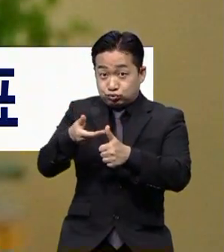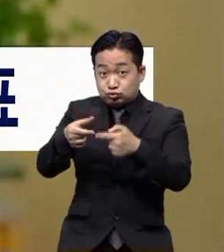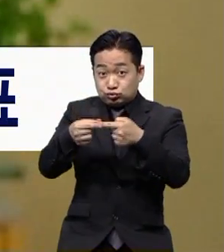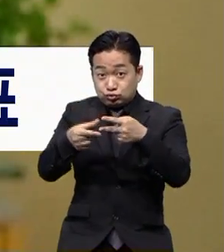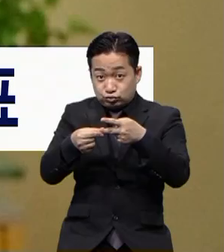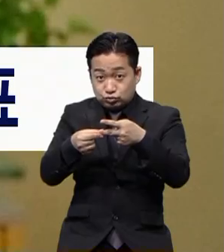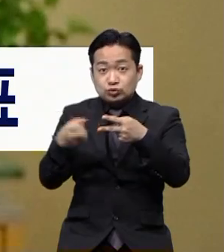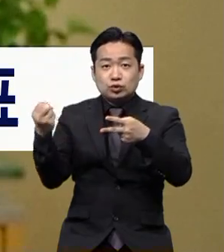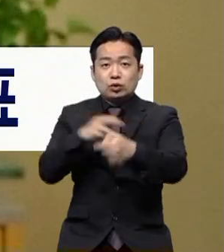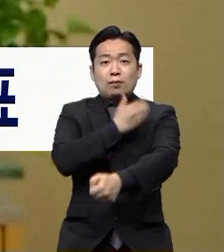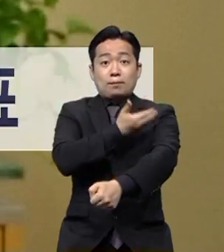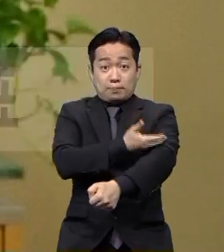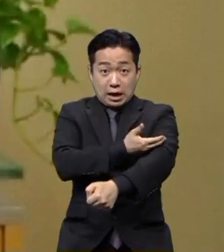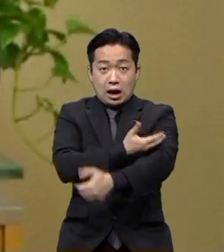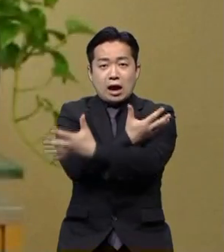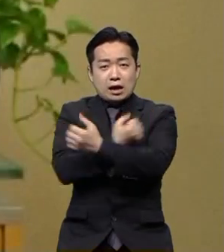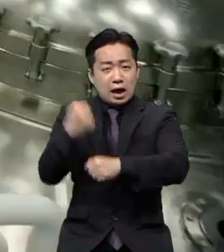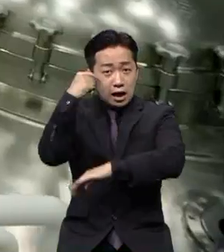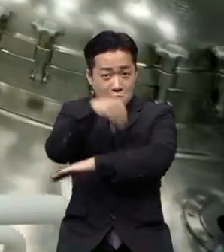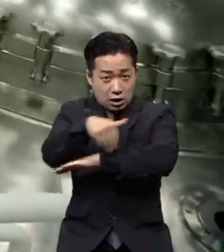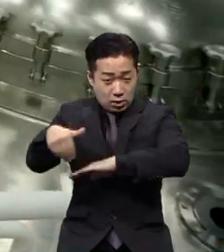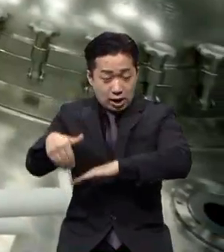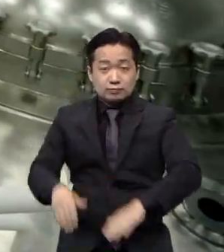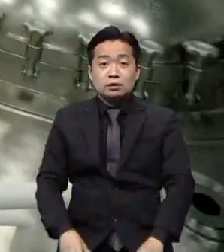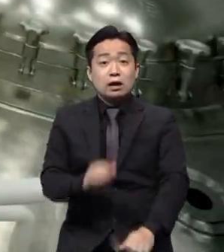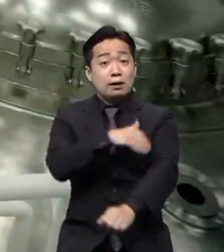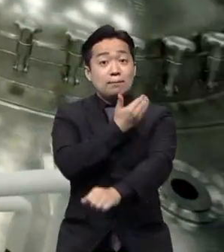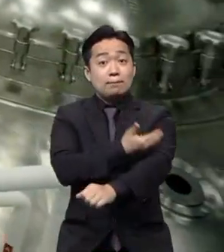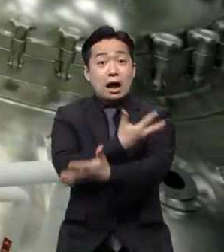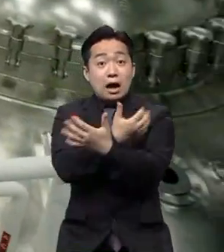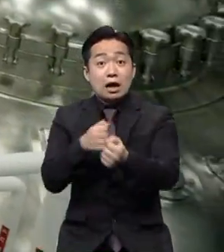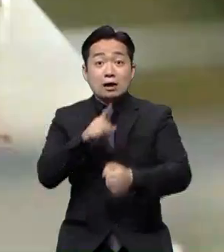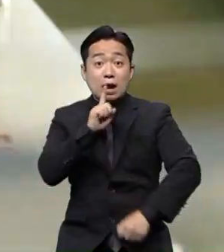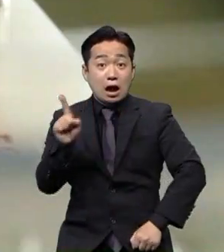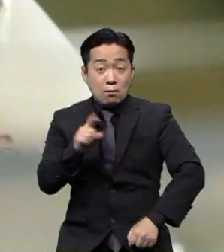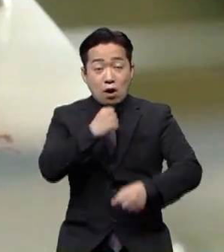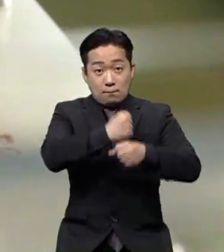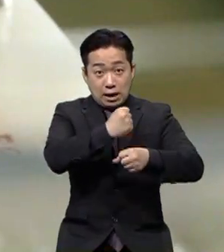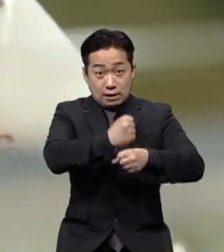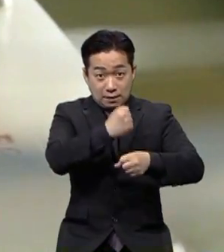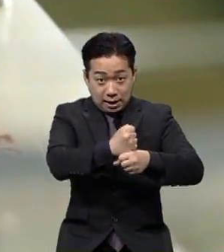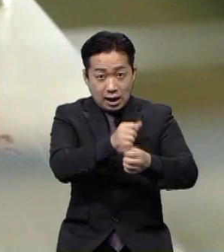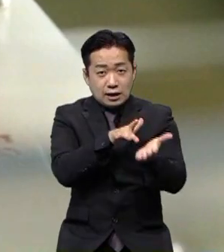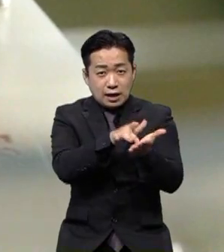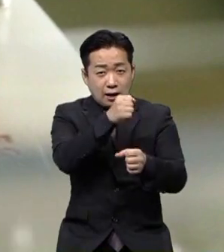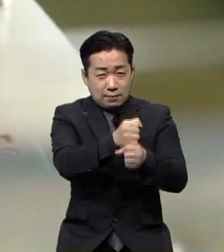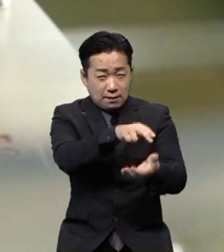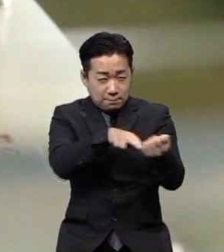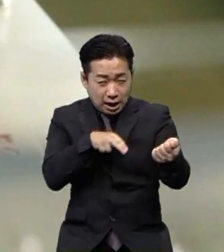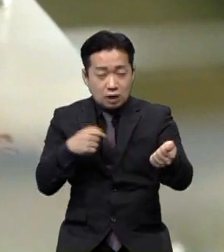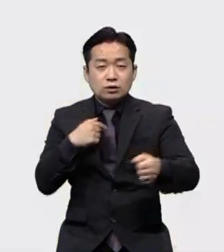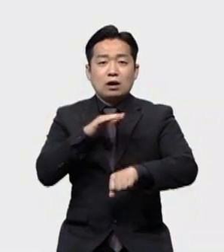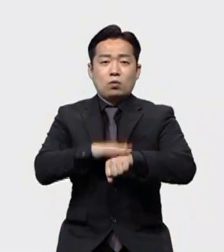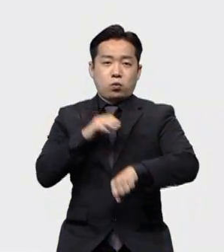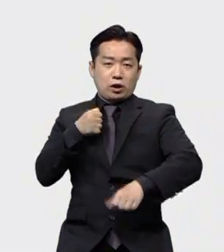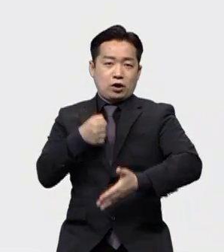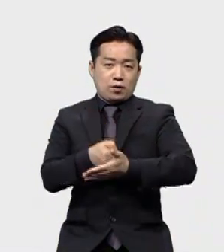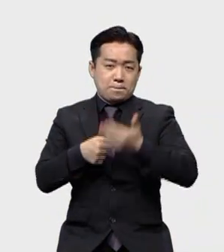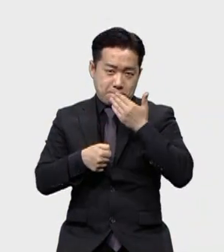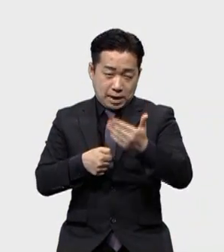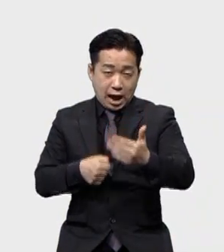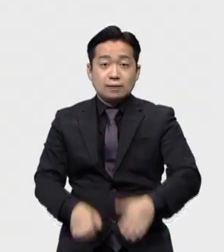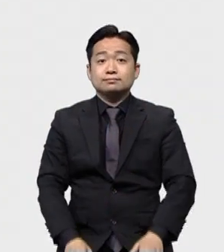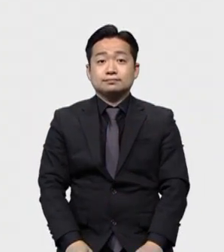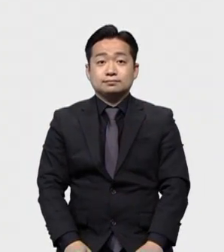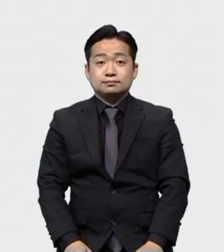것으로 알려졌습니다. 라이센스 계약을 맺으면 생산량과 판매처를 결정할 수 있습니다. 내부